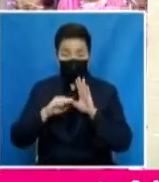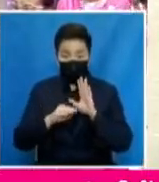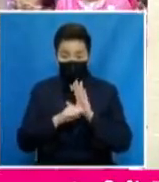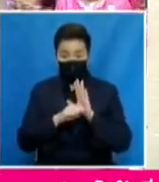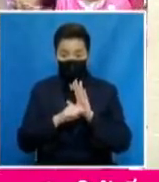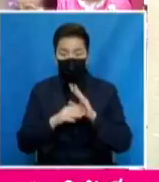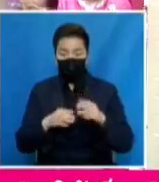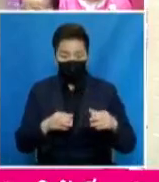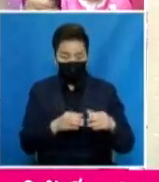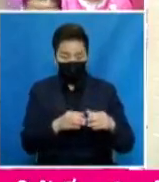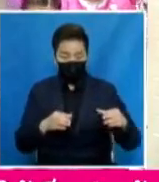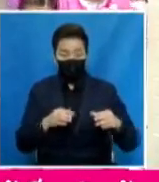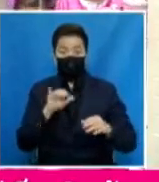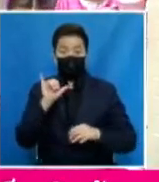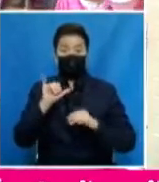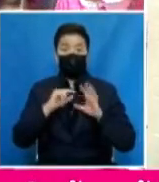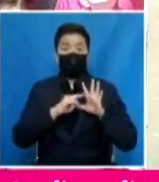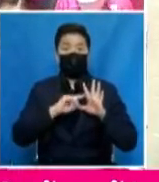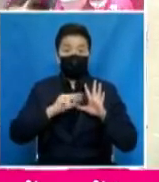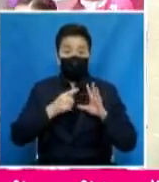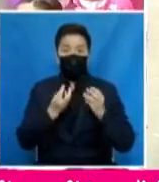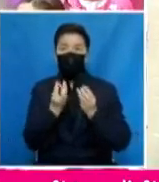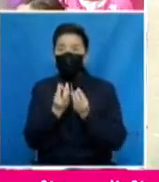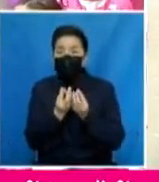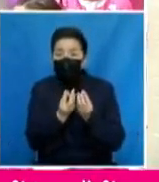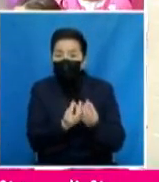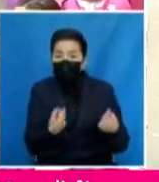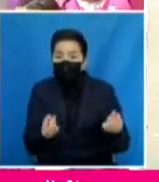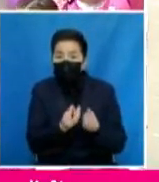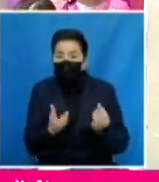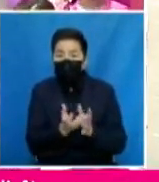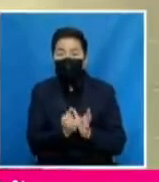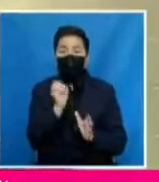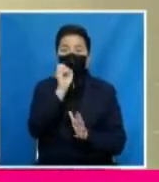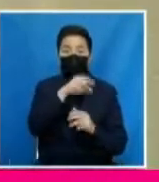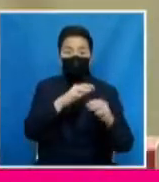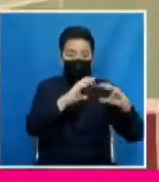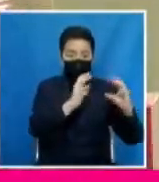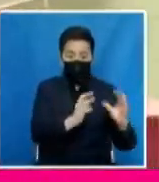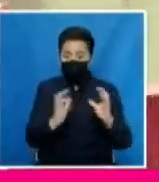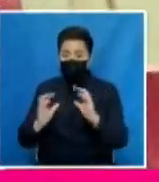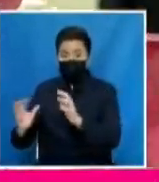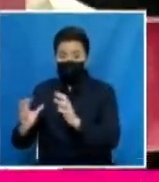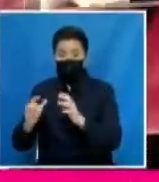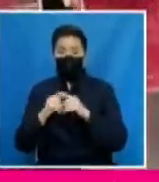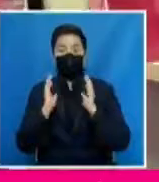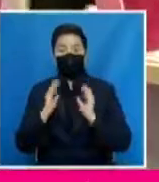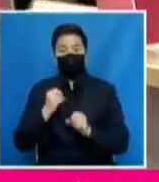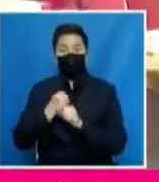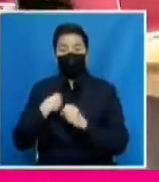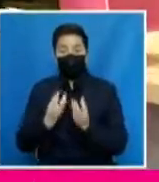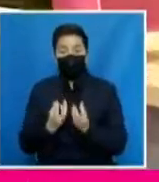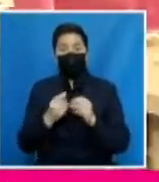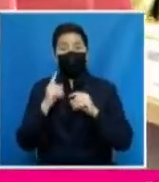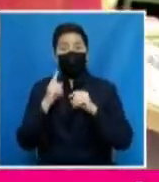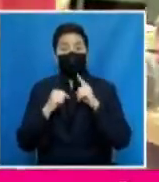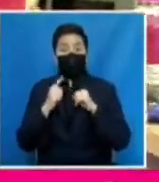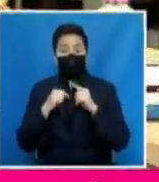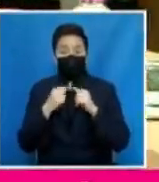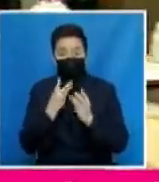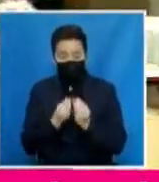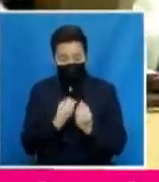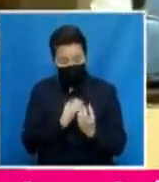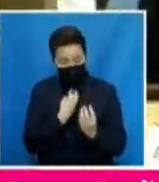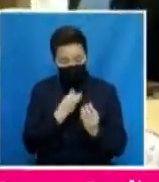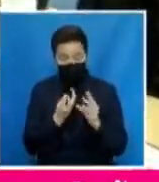ในการเลือกกล่องลูกบอลเพื่อนำไปใช้กับเครื่องออกรางวัลไฟฟ้าอัตโนมัติพนักงานนำภาชนะพร้อมกล่องบรรจุลูกบอลพลาสติกที่แสดงหม